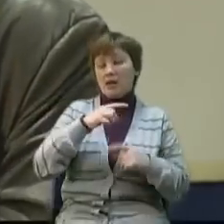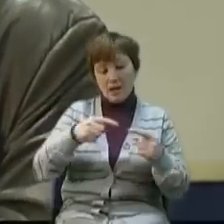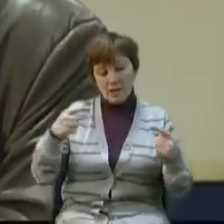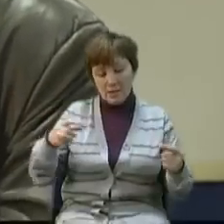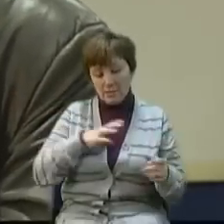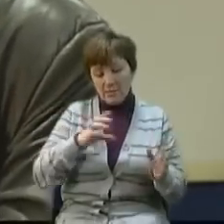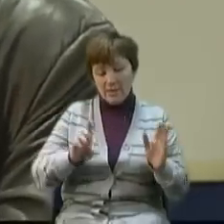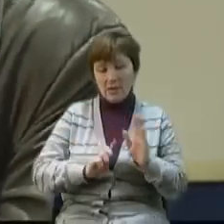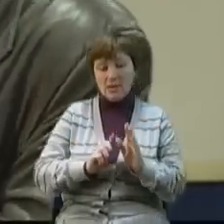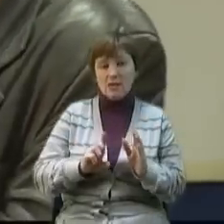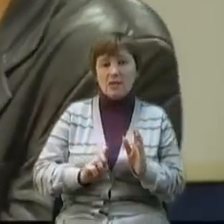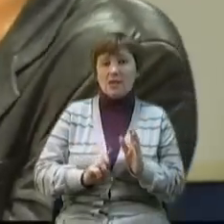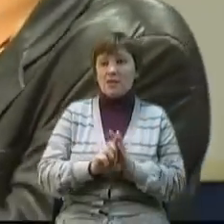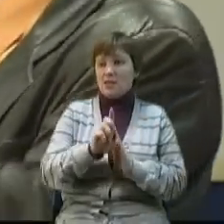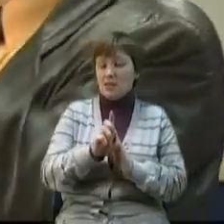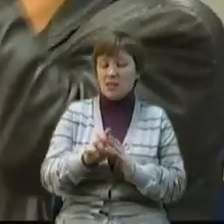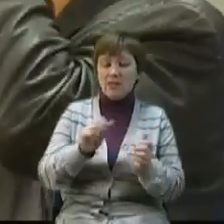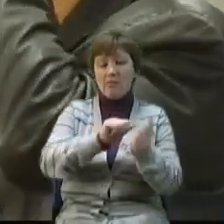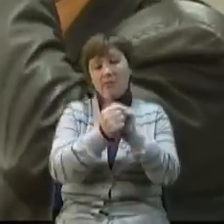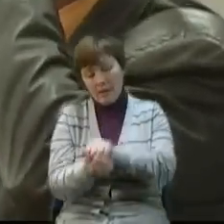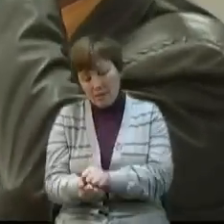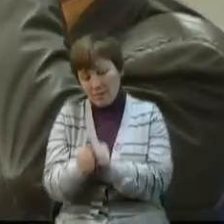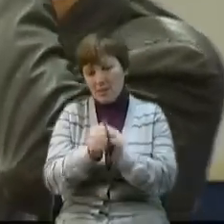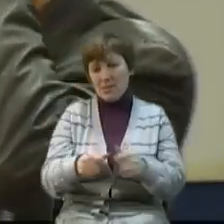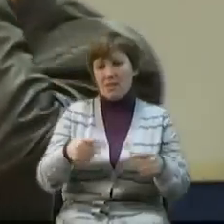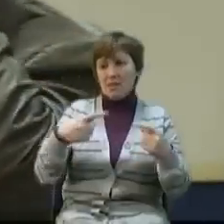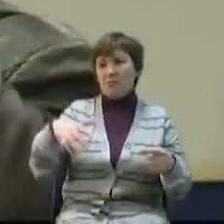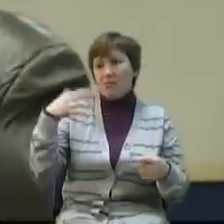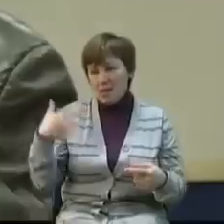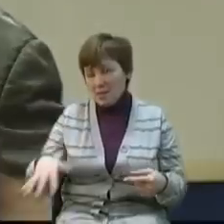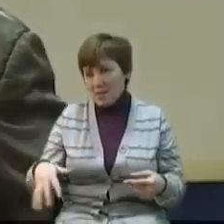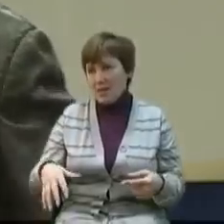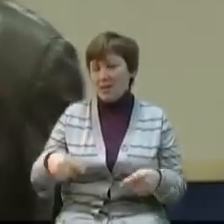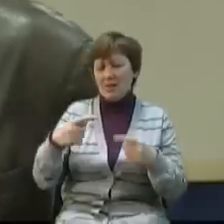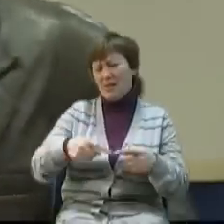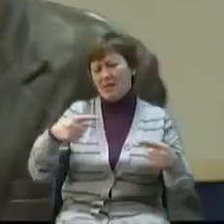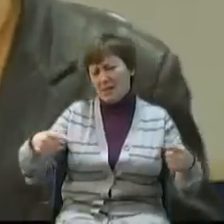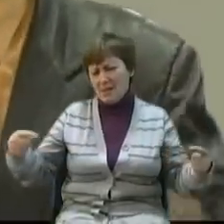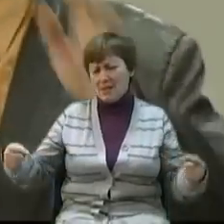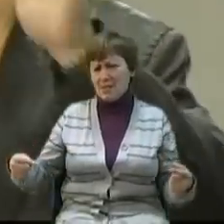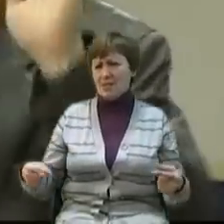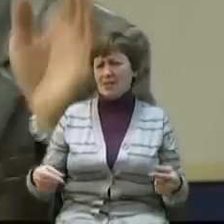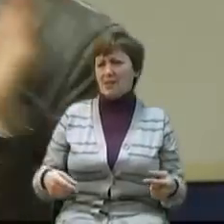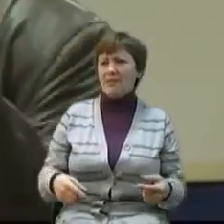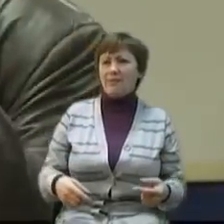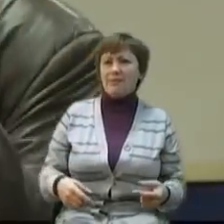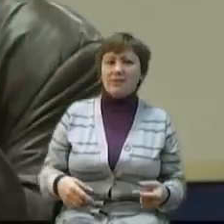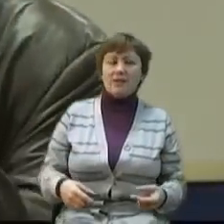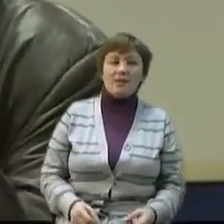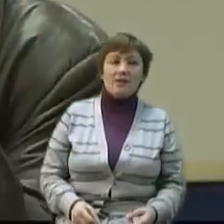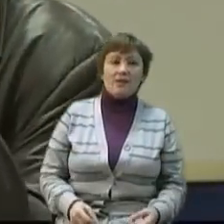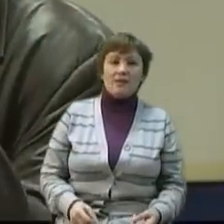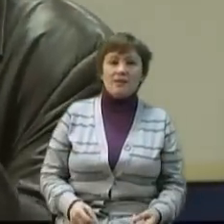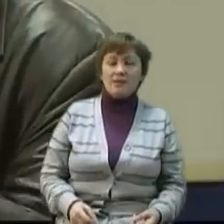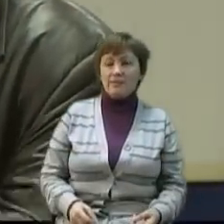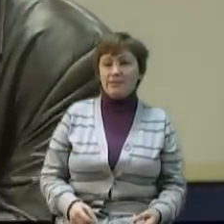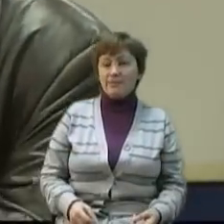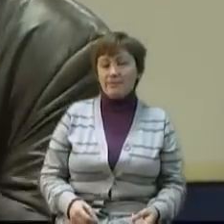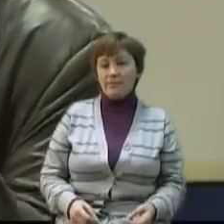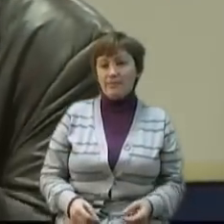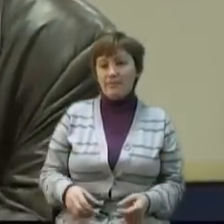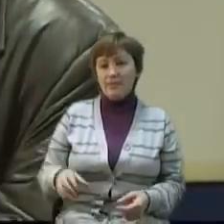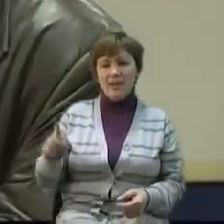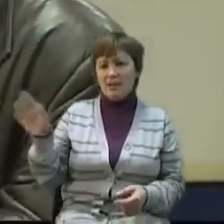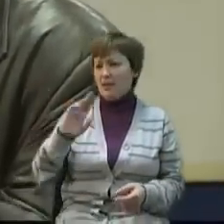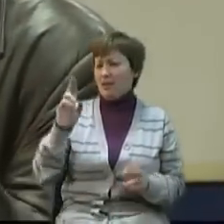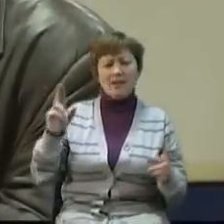так приглашают баптисты, адвентисты, пятидесятники, шестидесятники, кто только вот и где-то, и я никого